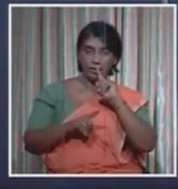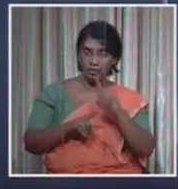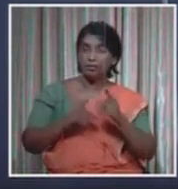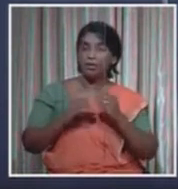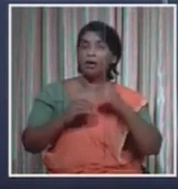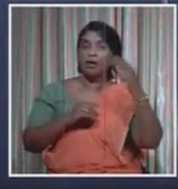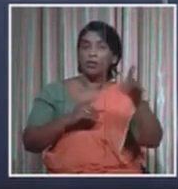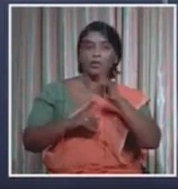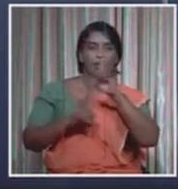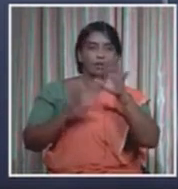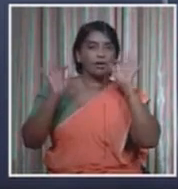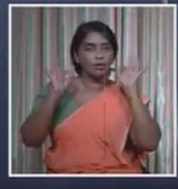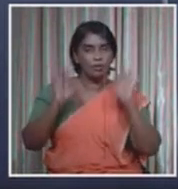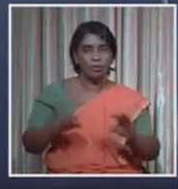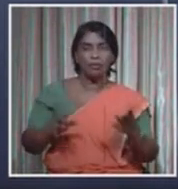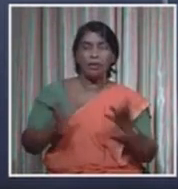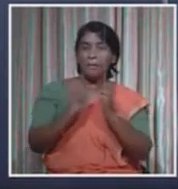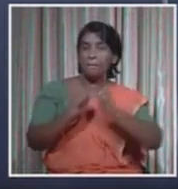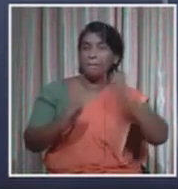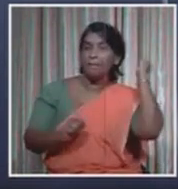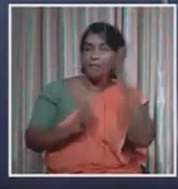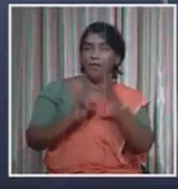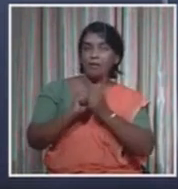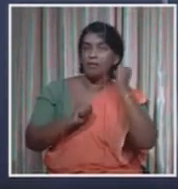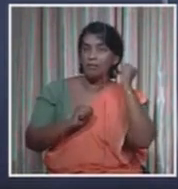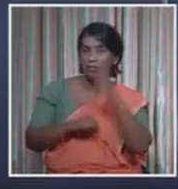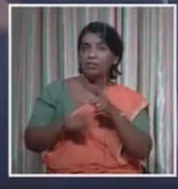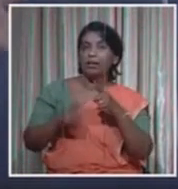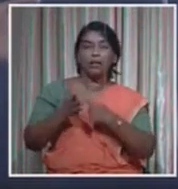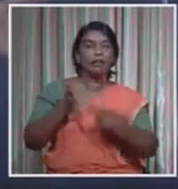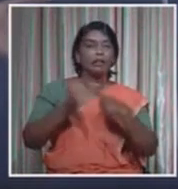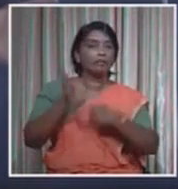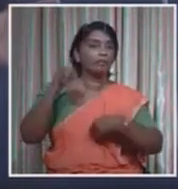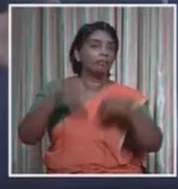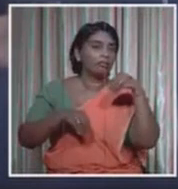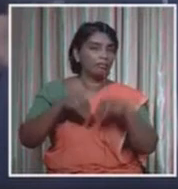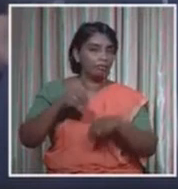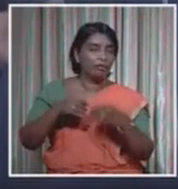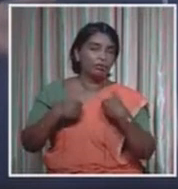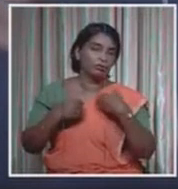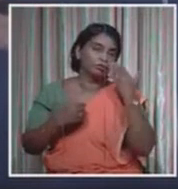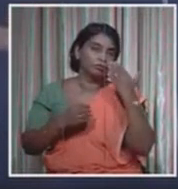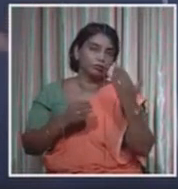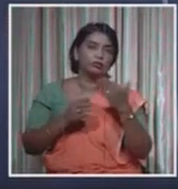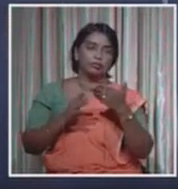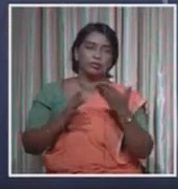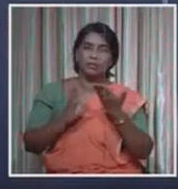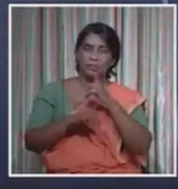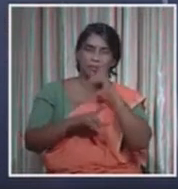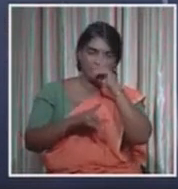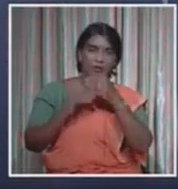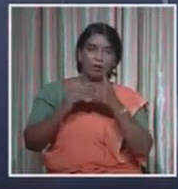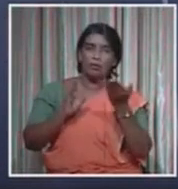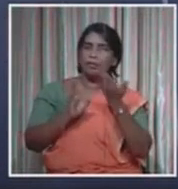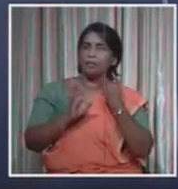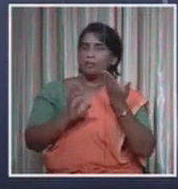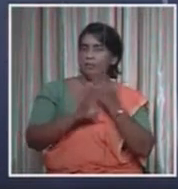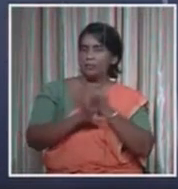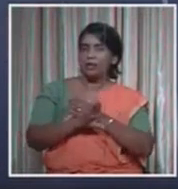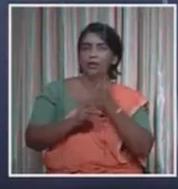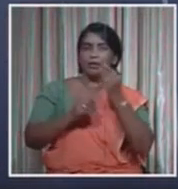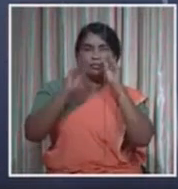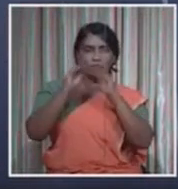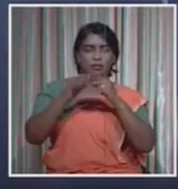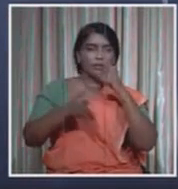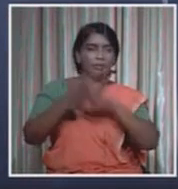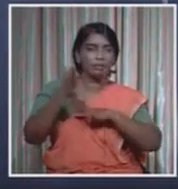එළිය කියන්නේ නැතුව මඩ ගහන දේශපාලනයක් තමයි මම දැක්කේ පහුගිය මාසෙ. මම පහුගිය අයවැය